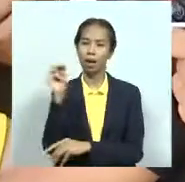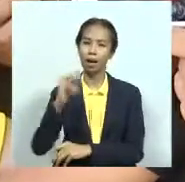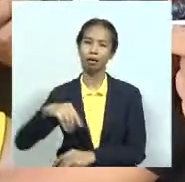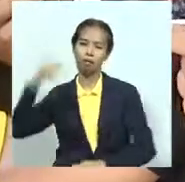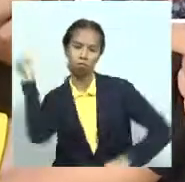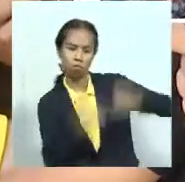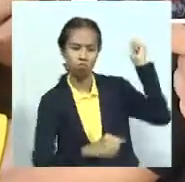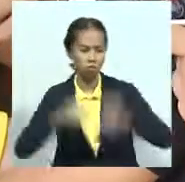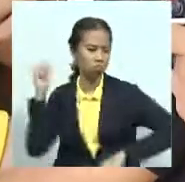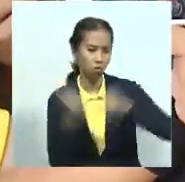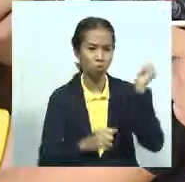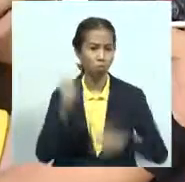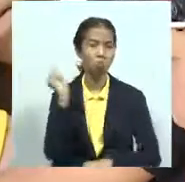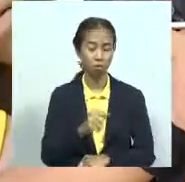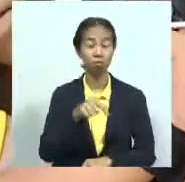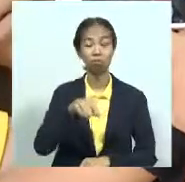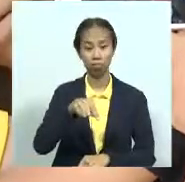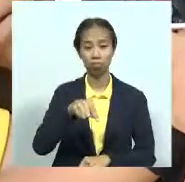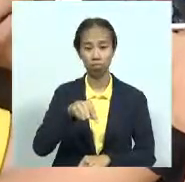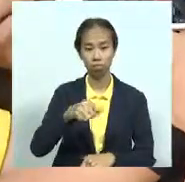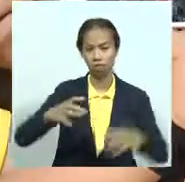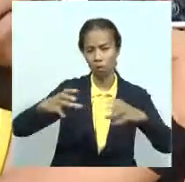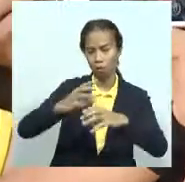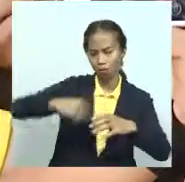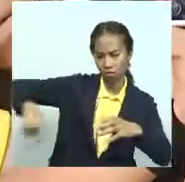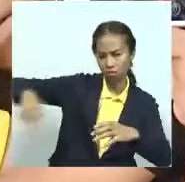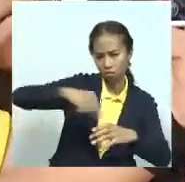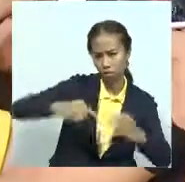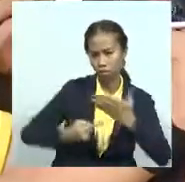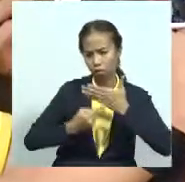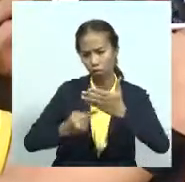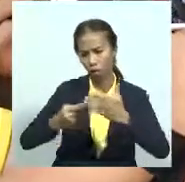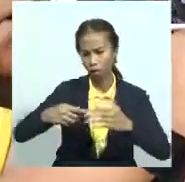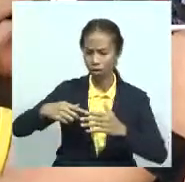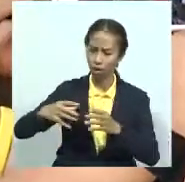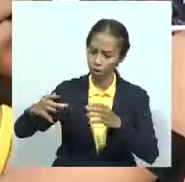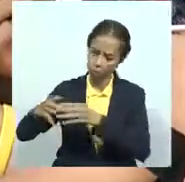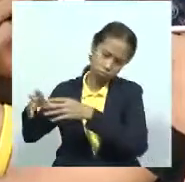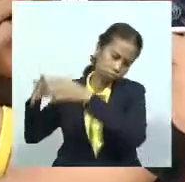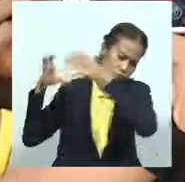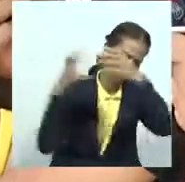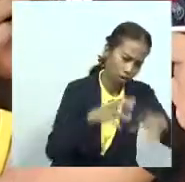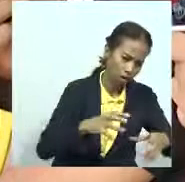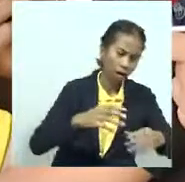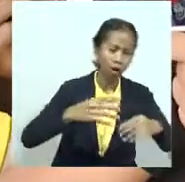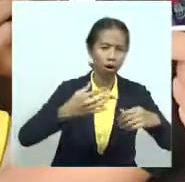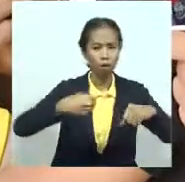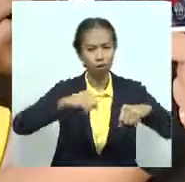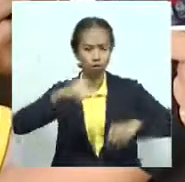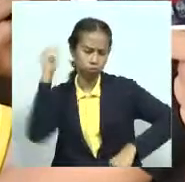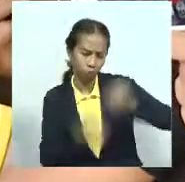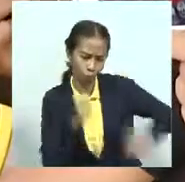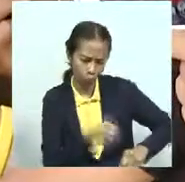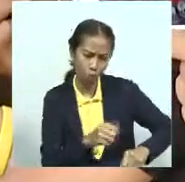กลางถนนบุคคลพวกนั้นเนี่ยเข้าไปในซอยไปไล่ยิงเขาด้วยไหมไปทุบรถเขาด้วยไหมเกี่ยวพัน